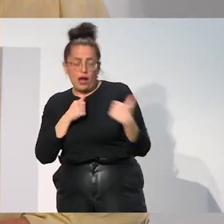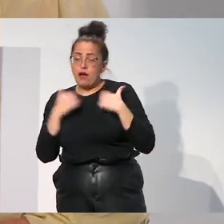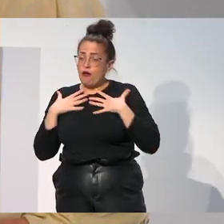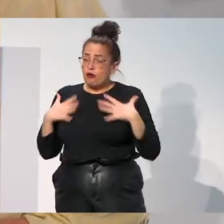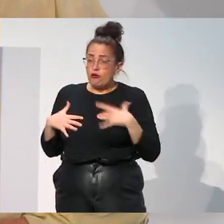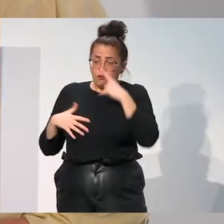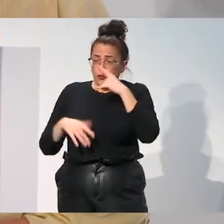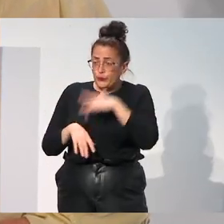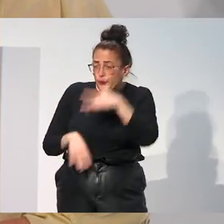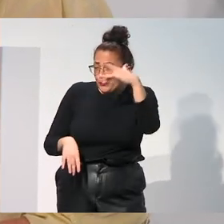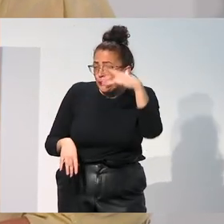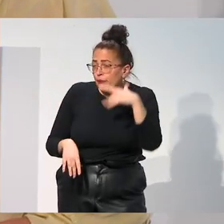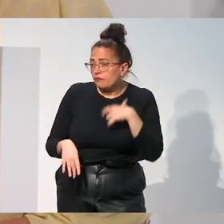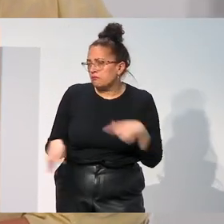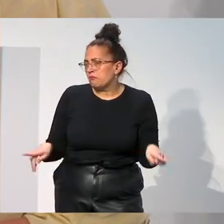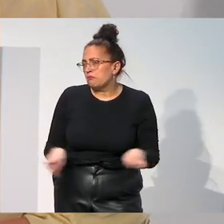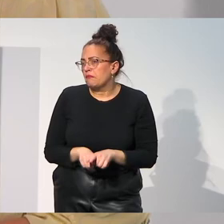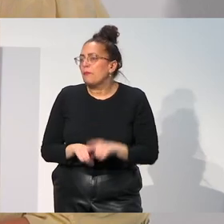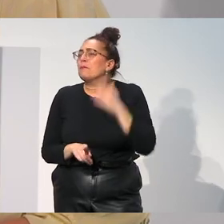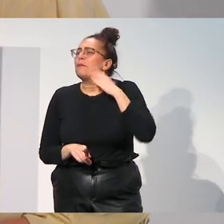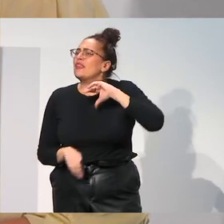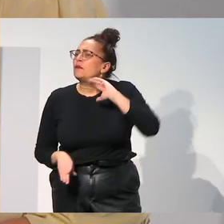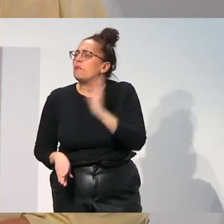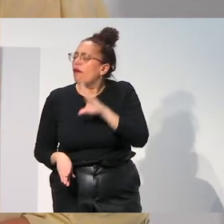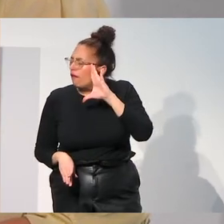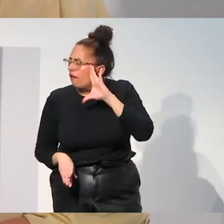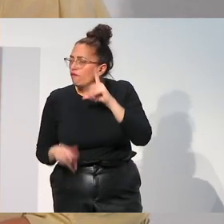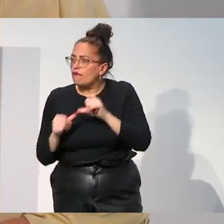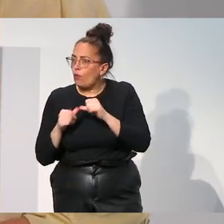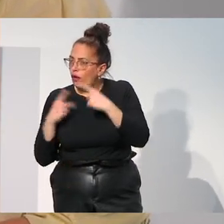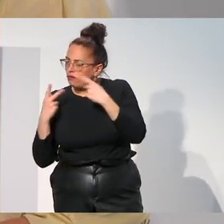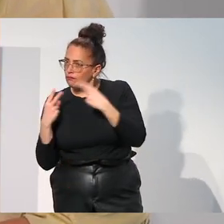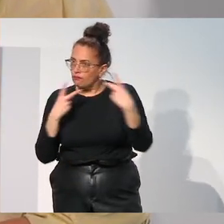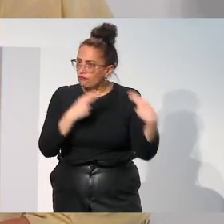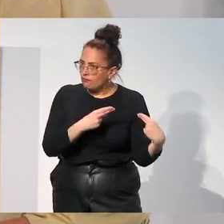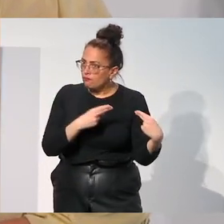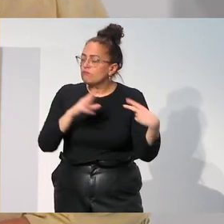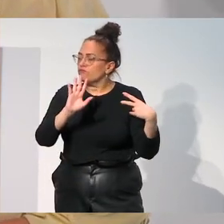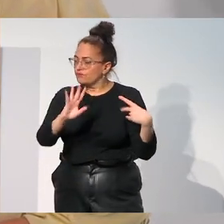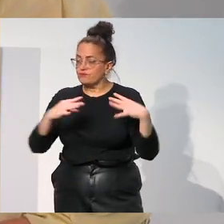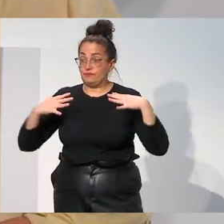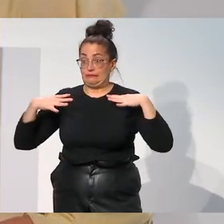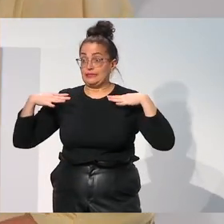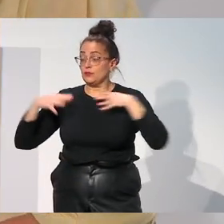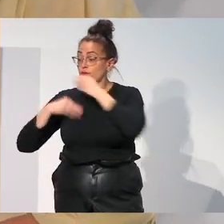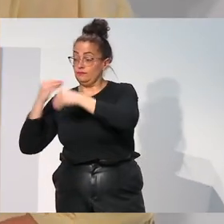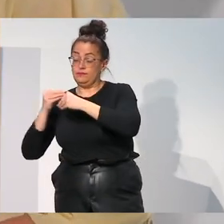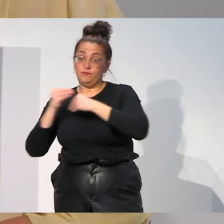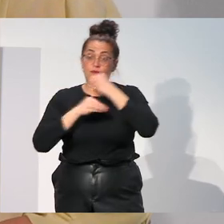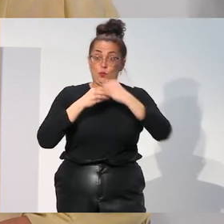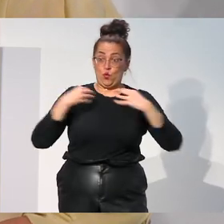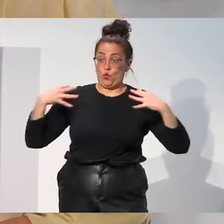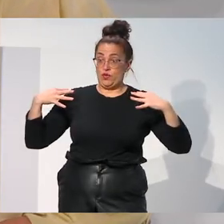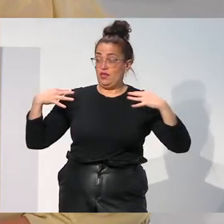quand ils avaient sommeil, tous deux fermaient les yeux. Mais, hors de cette intersection, tout